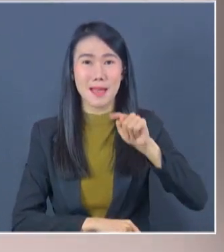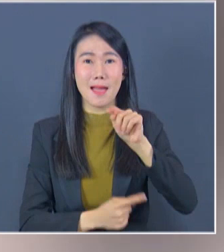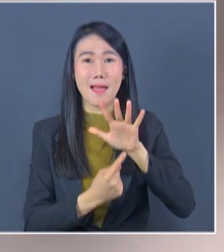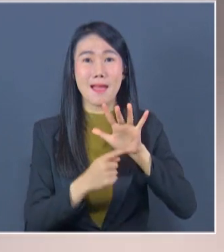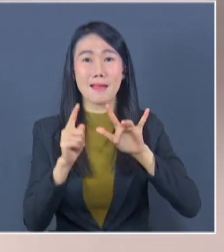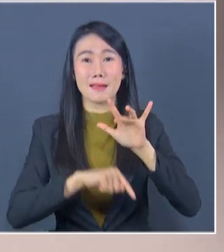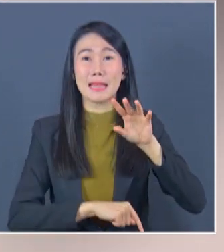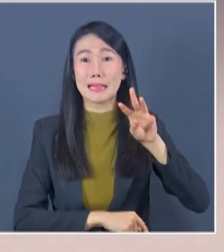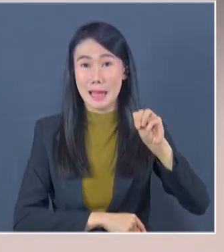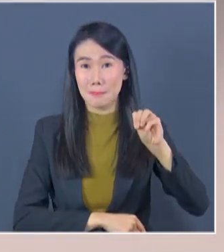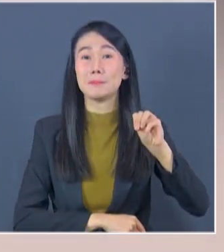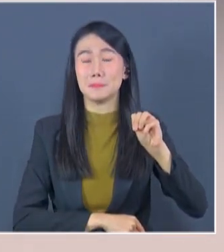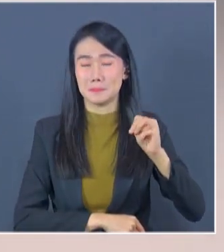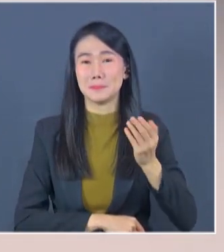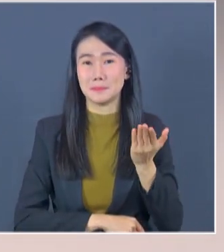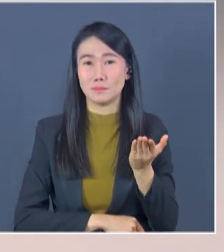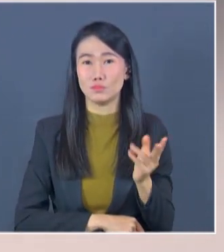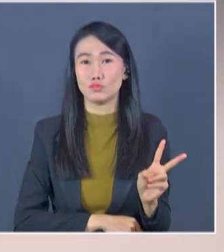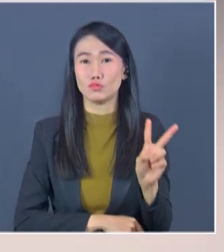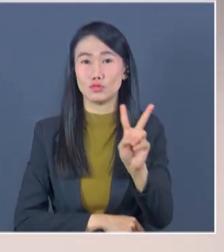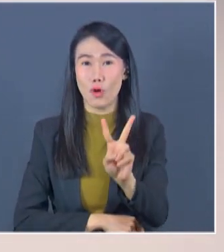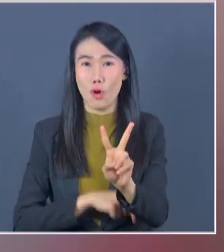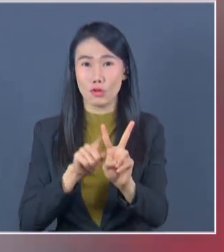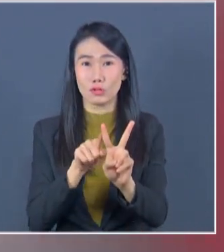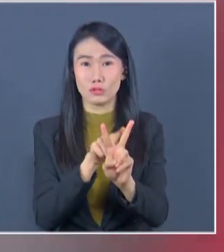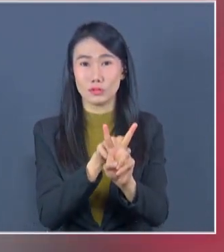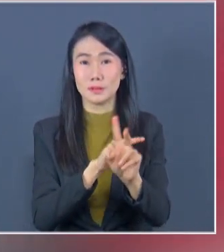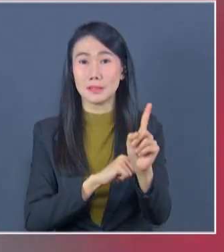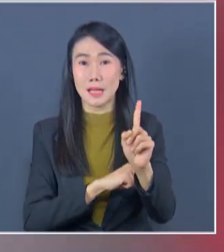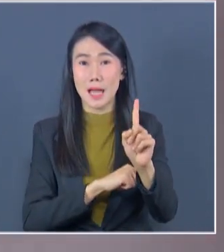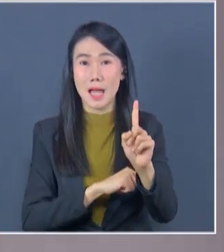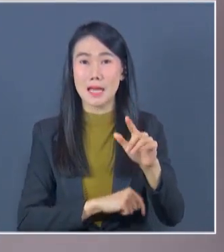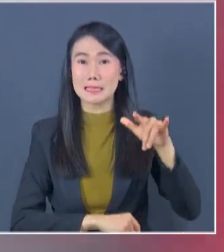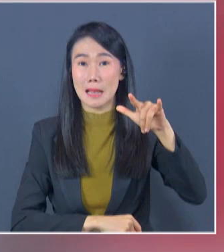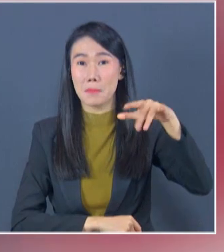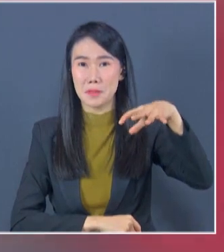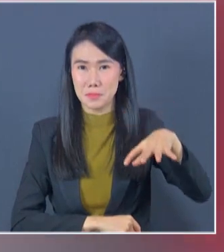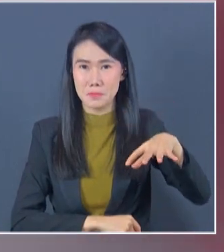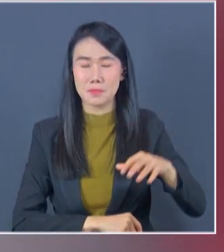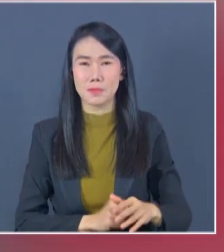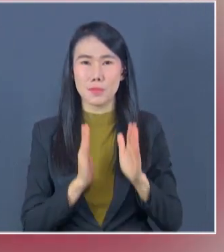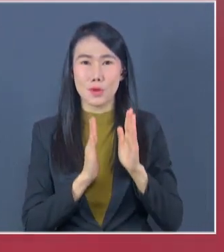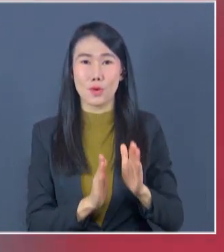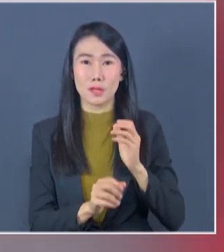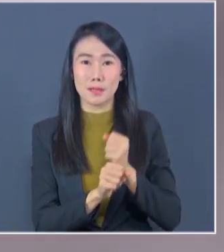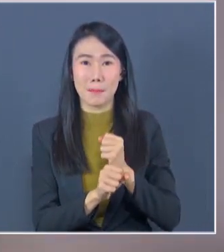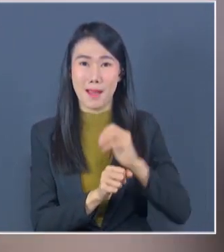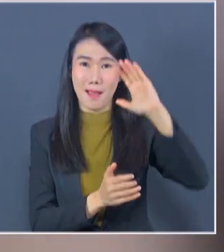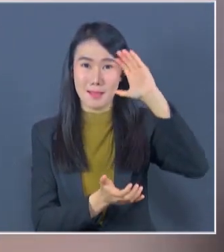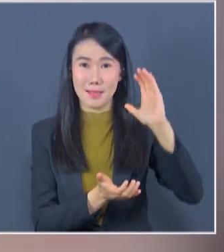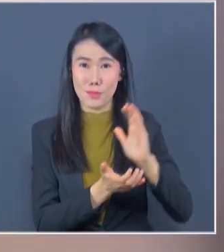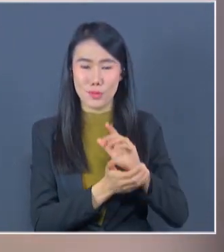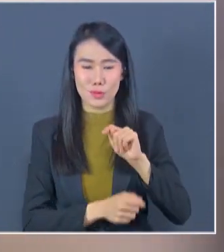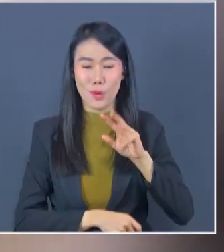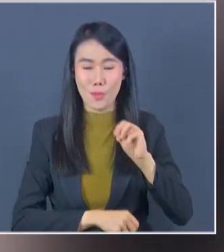นายสิทธาเบี้ยบังเกิดครับซึ่งทั้งสองเนี่ยอยู่ที่สนามบินโดยมีภาพเจ้าหน้าที่สายการบินเนี่ยเข้าแถวตั้ง